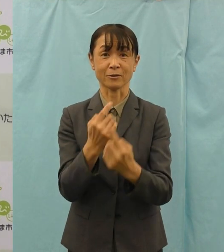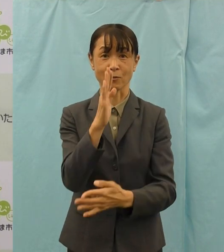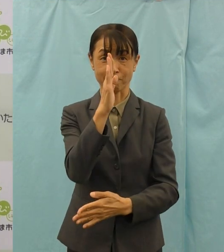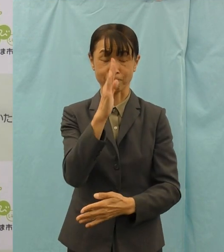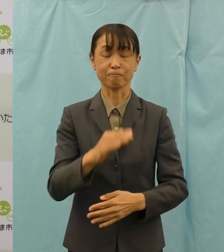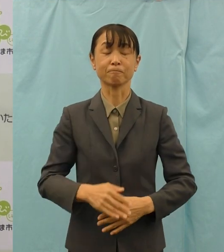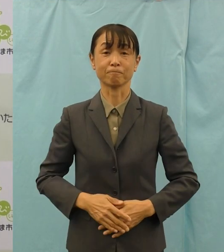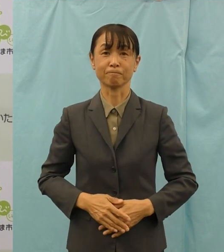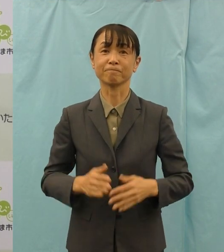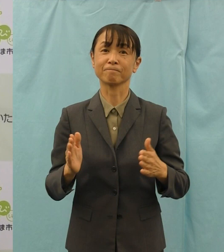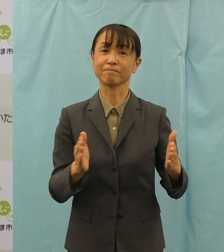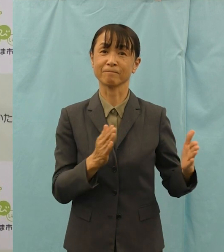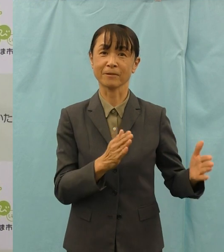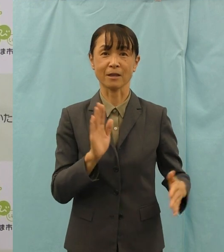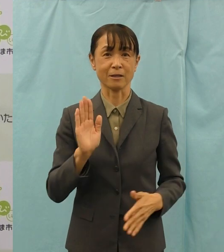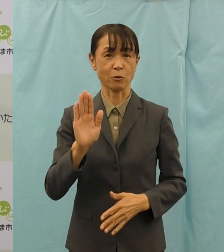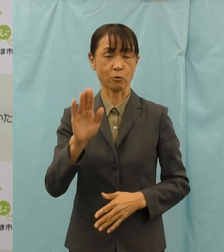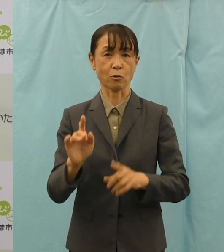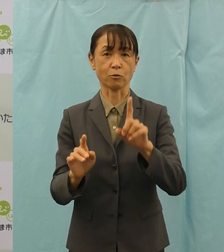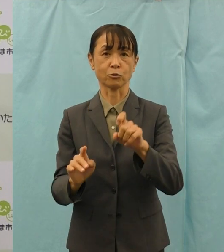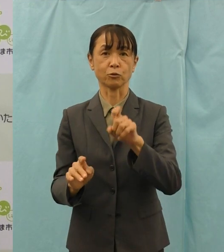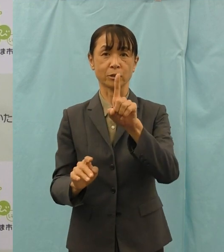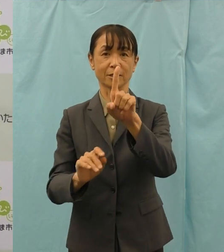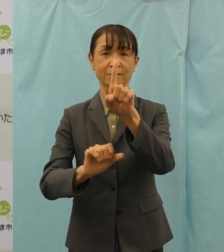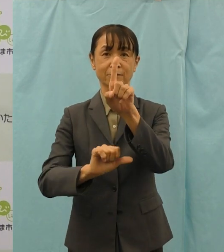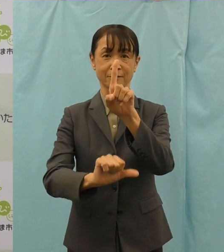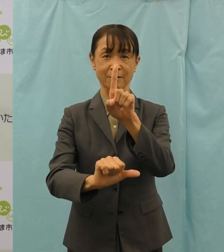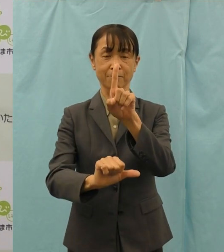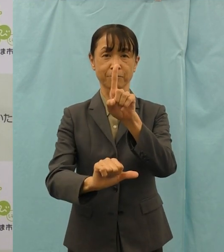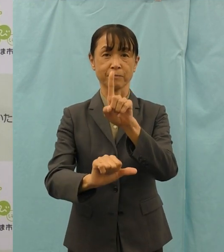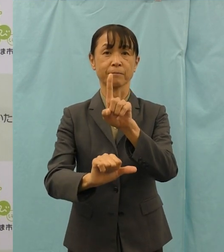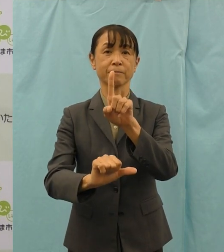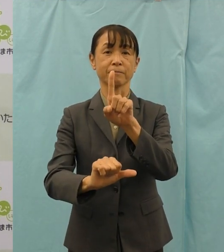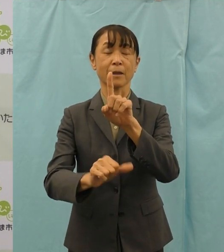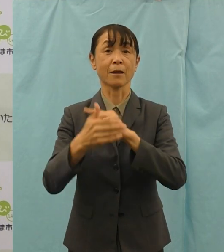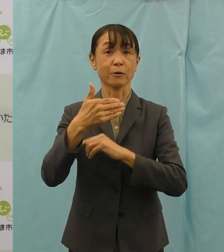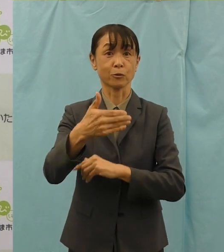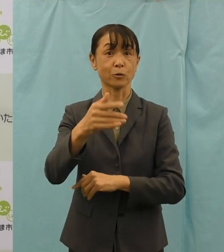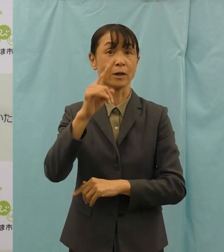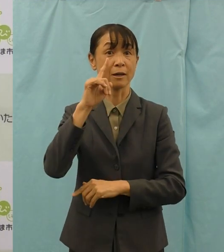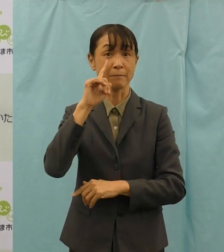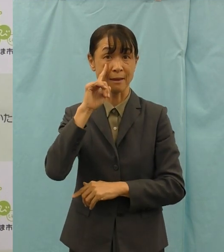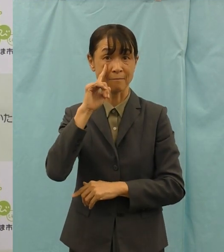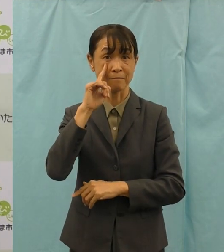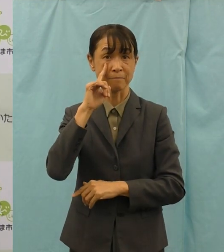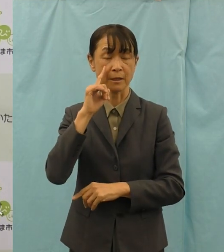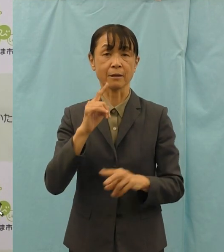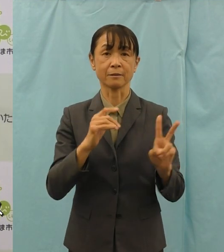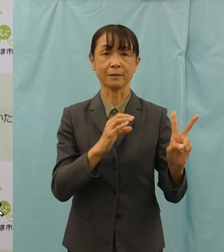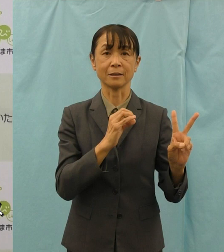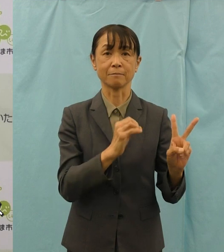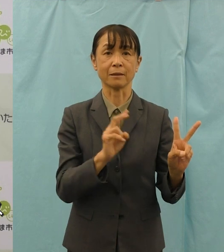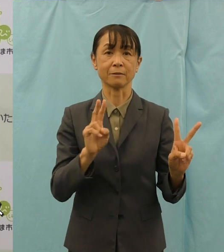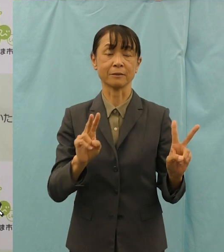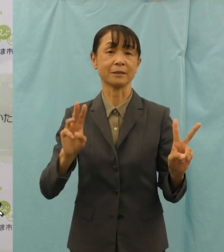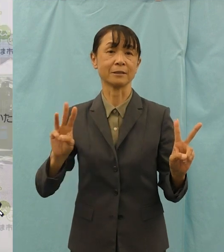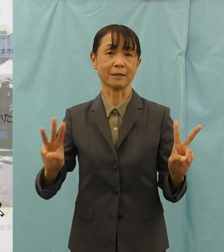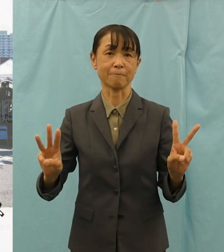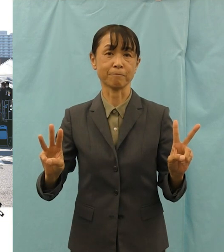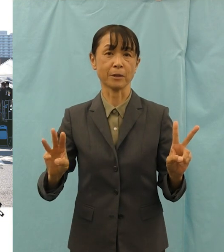ください。そしていよいよ11月5日には9回目となる J:COM プレゼン